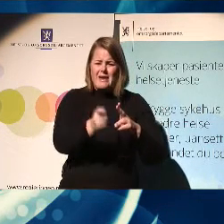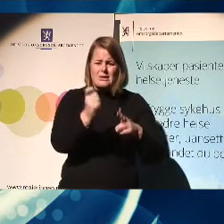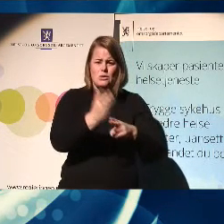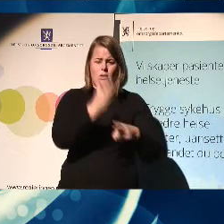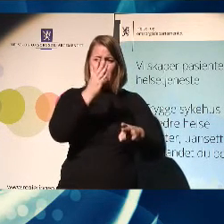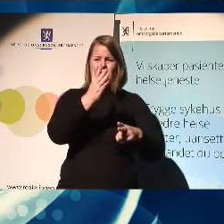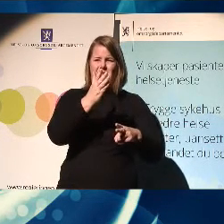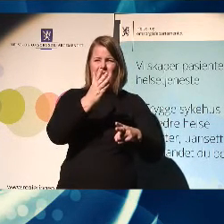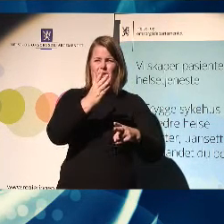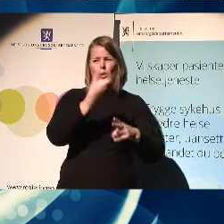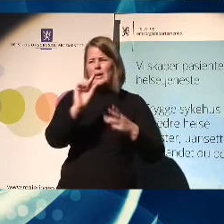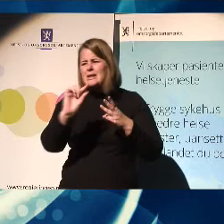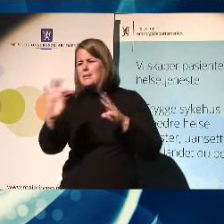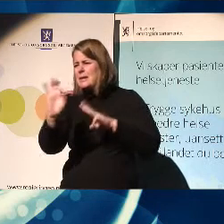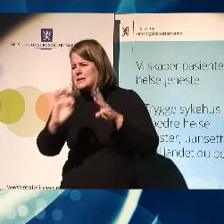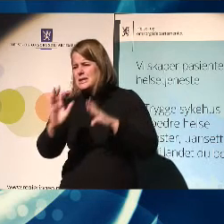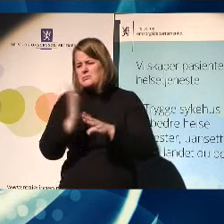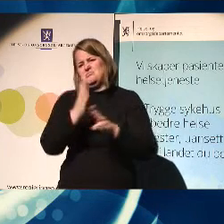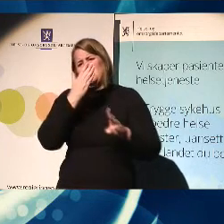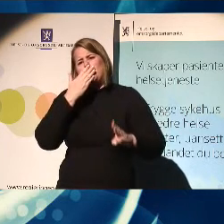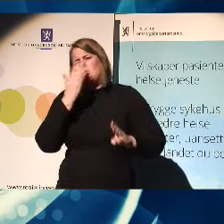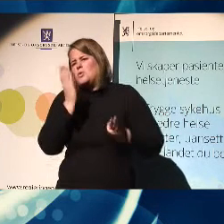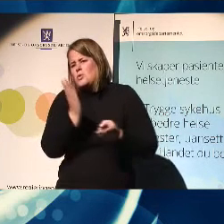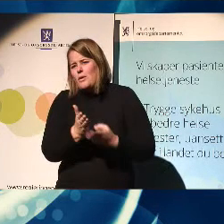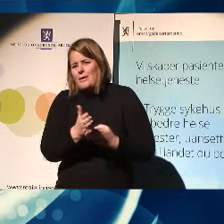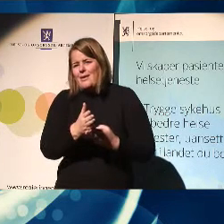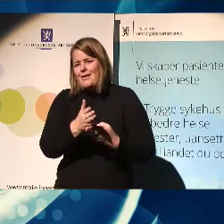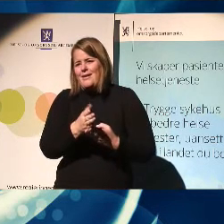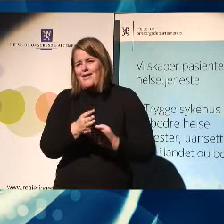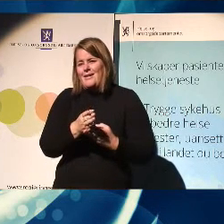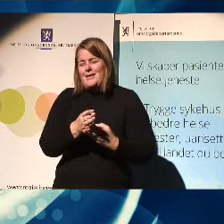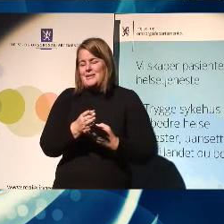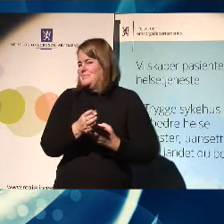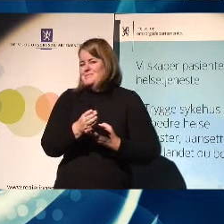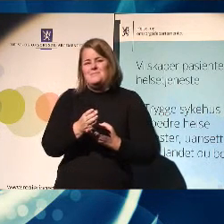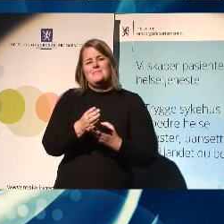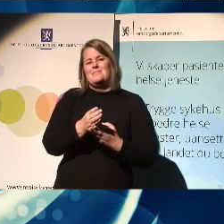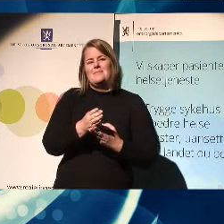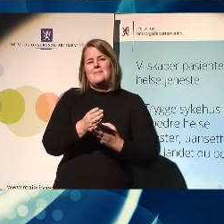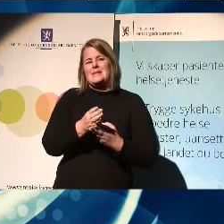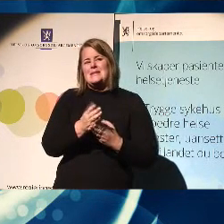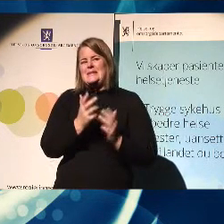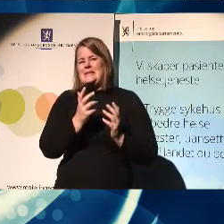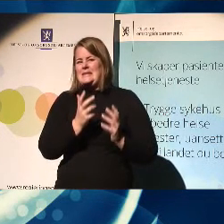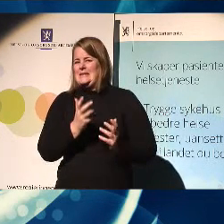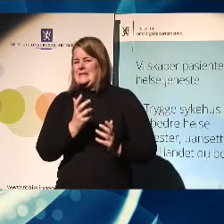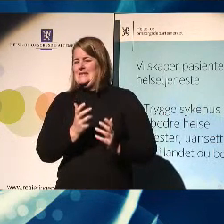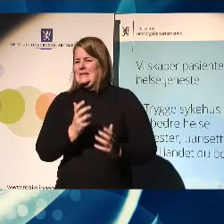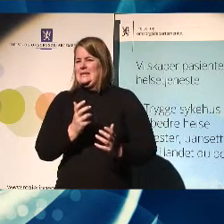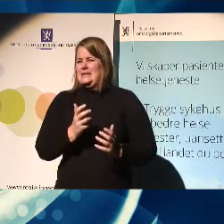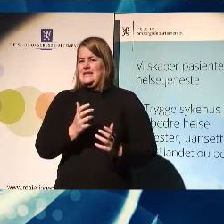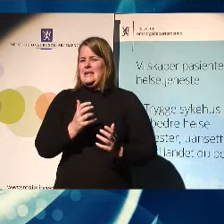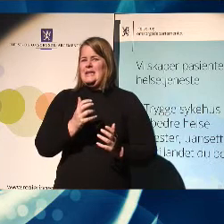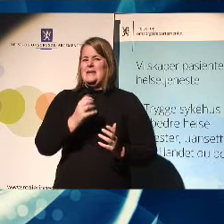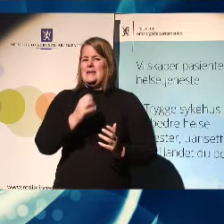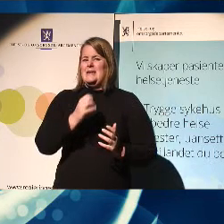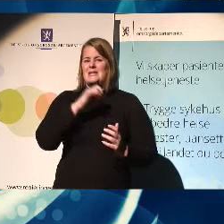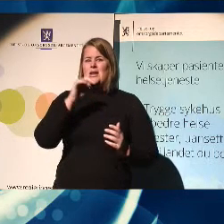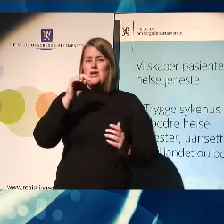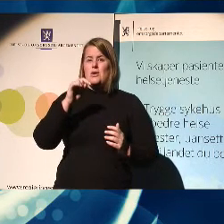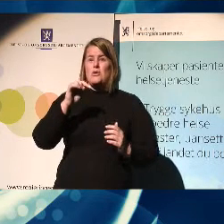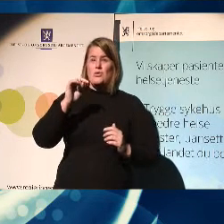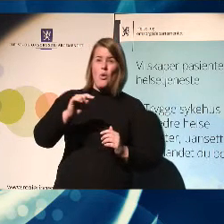og litt medisiner og sånn, så vil jeg klare meg i stort. Men jeg litt usikker på hvordan dette vil se ut nå, med så